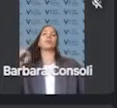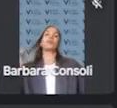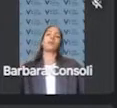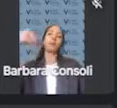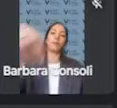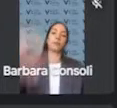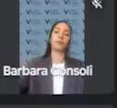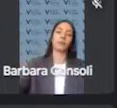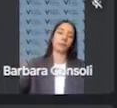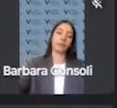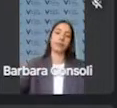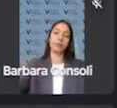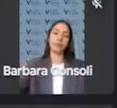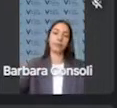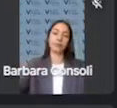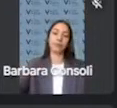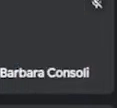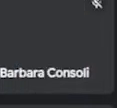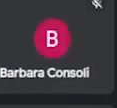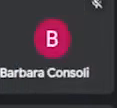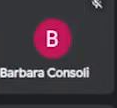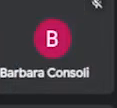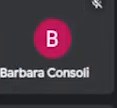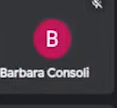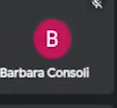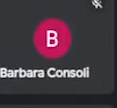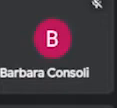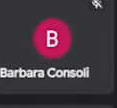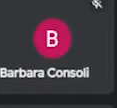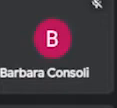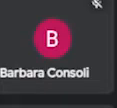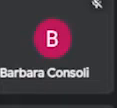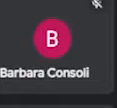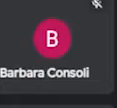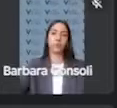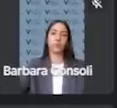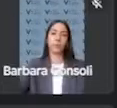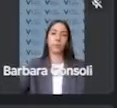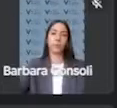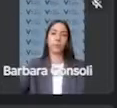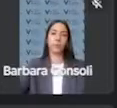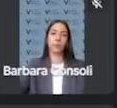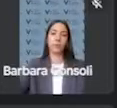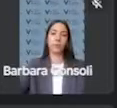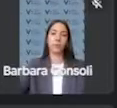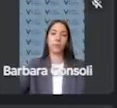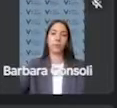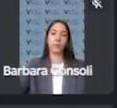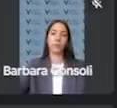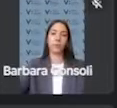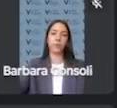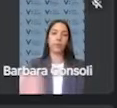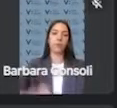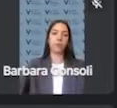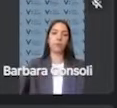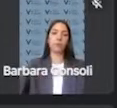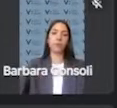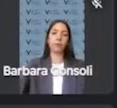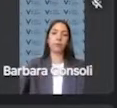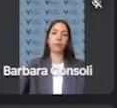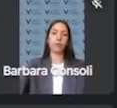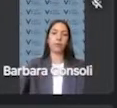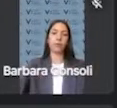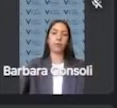laboratori, ecco, tutti quanti i luoghi che quando verrete al Dipartimento di Giurisprudenza, mi auguro sceglierete